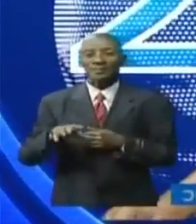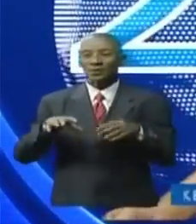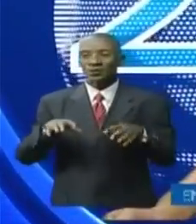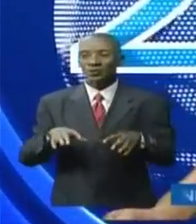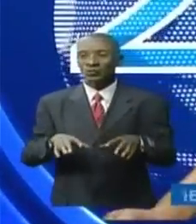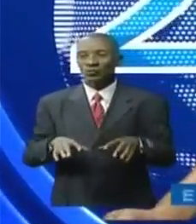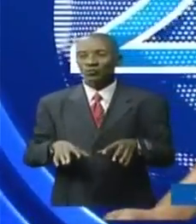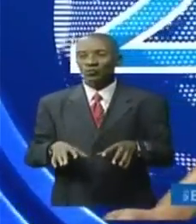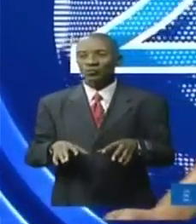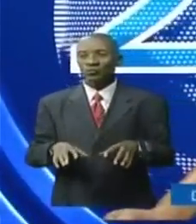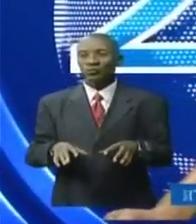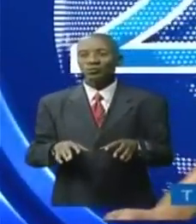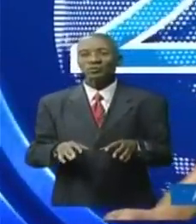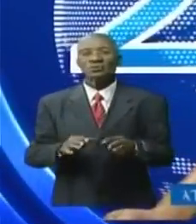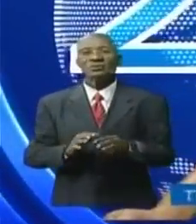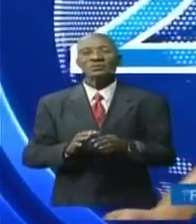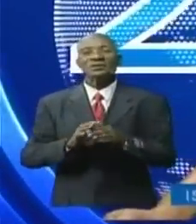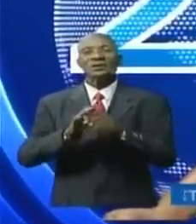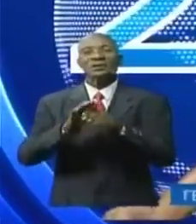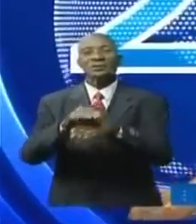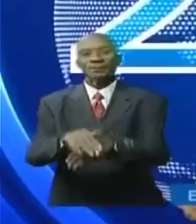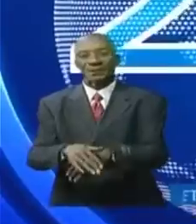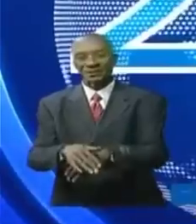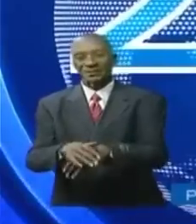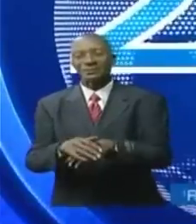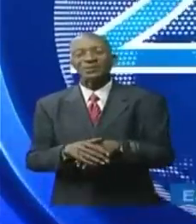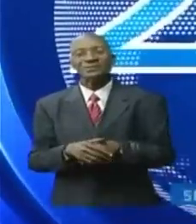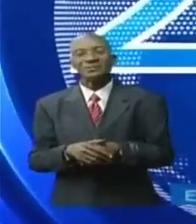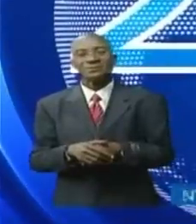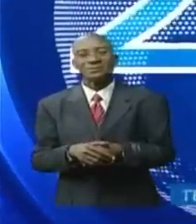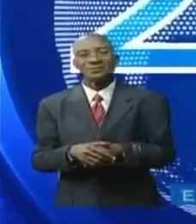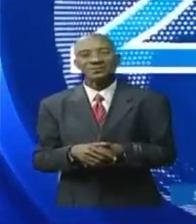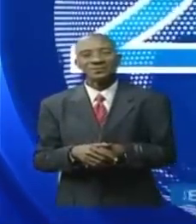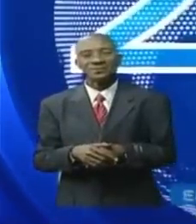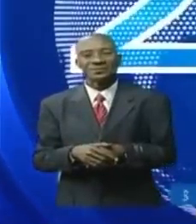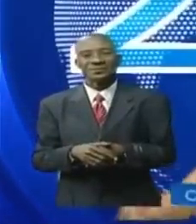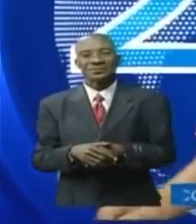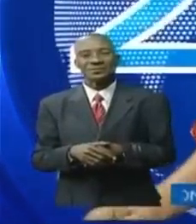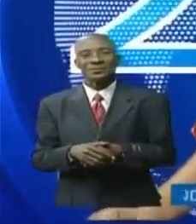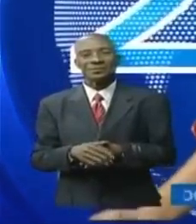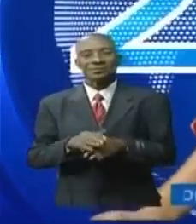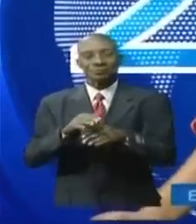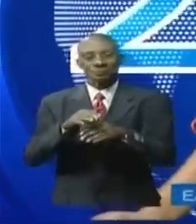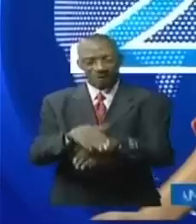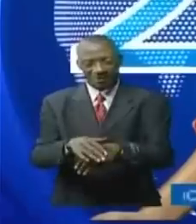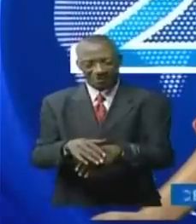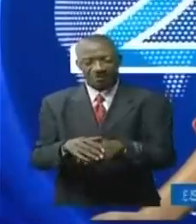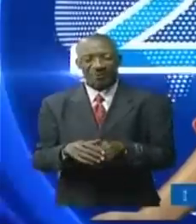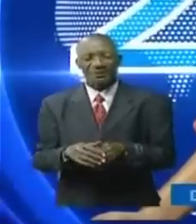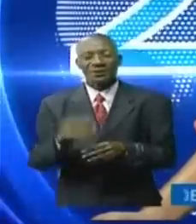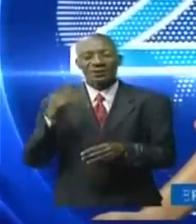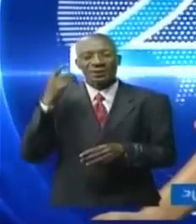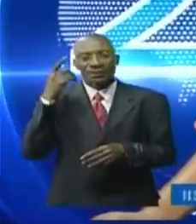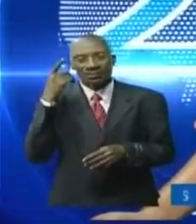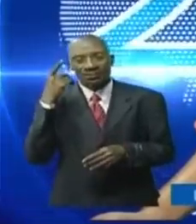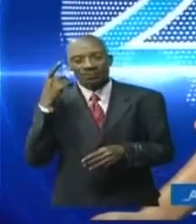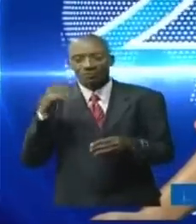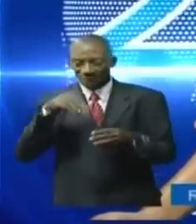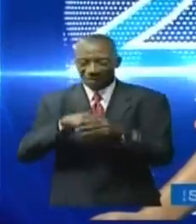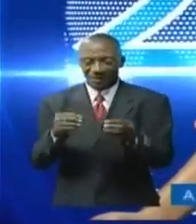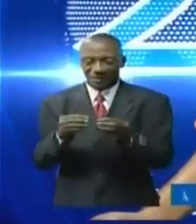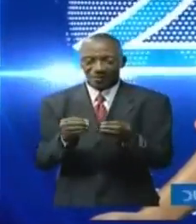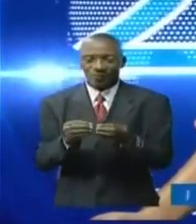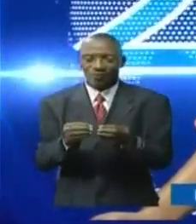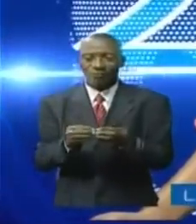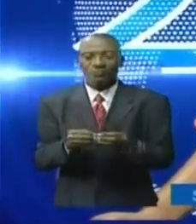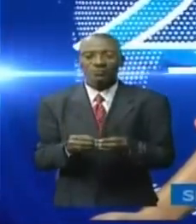dans les communautés économiques africaines entre rationalité et rentabilité, c'est le sujet d'une thèse défendue par